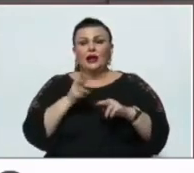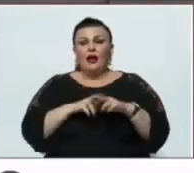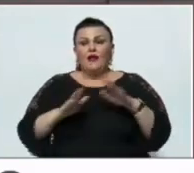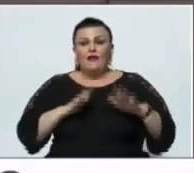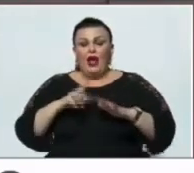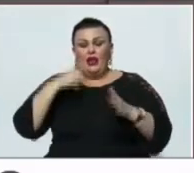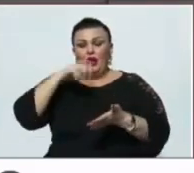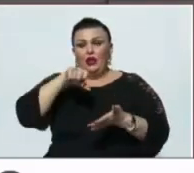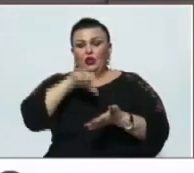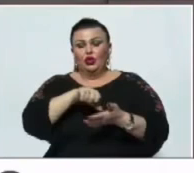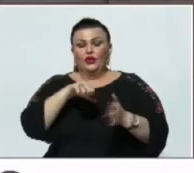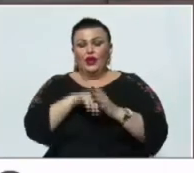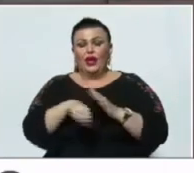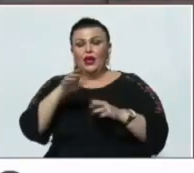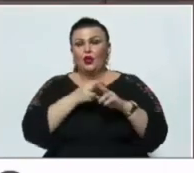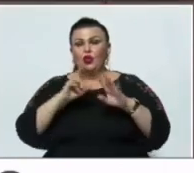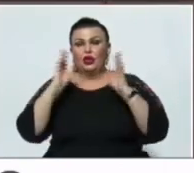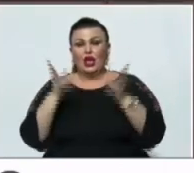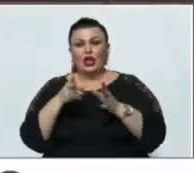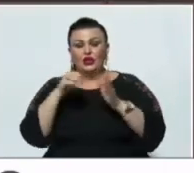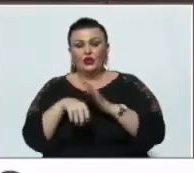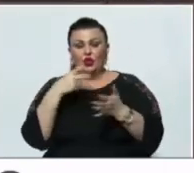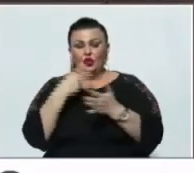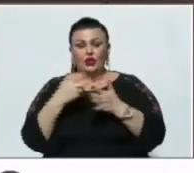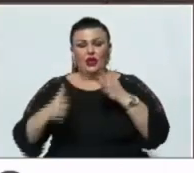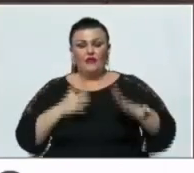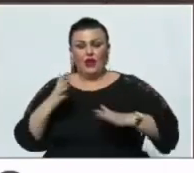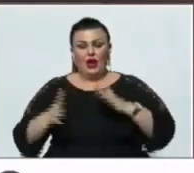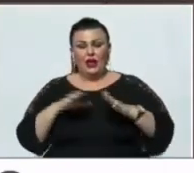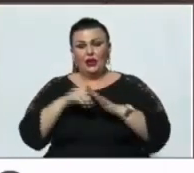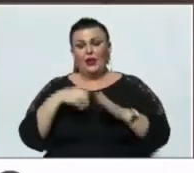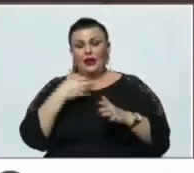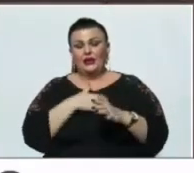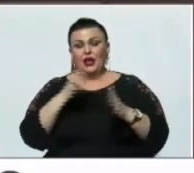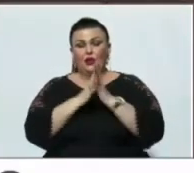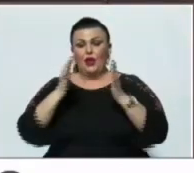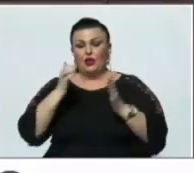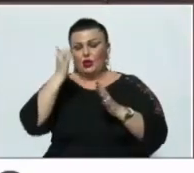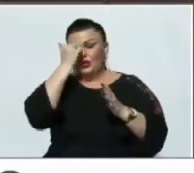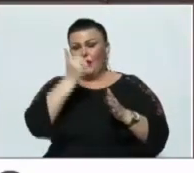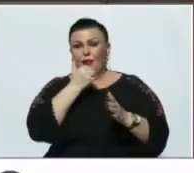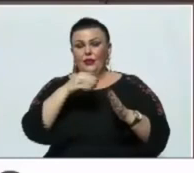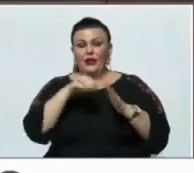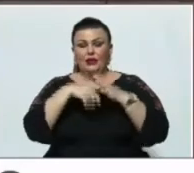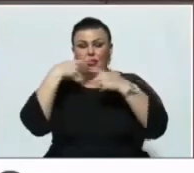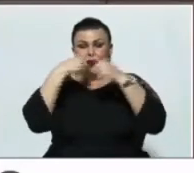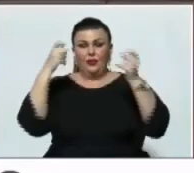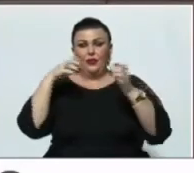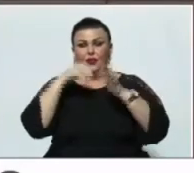fəal üzvlərindəndir və bu çərçivədə də göstərdikləri fəaliyyətə görə mən sizə xüsusi təşəkkürümü bir daha isar edim.